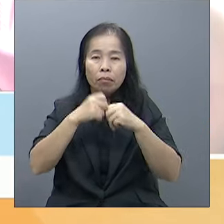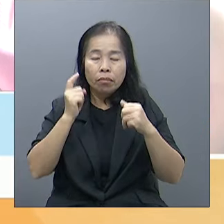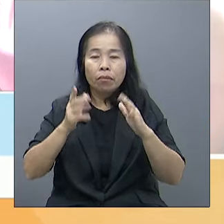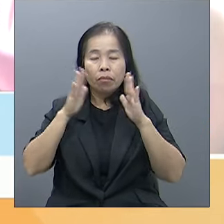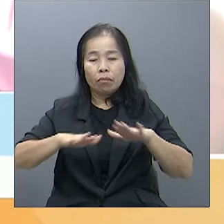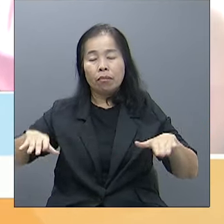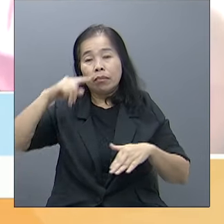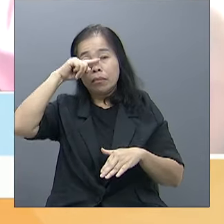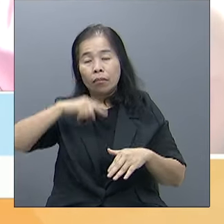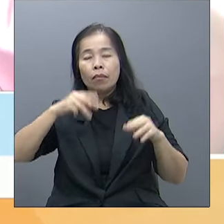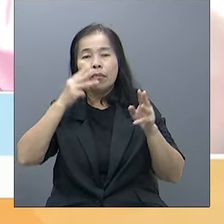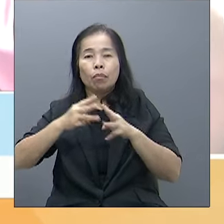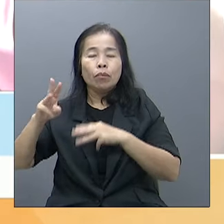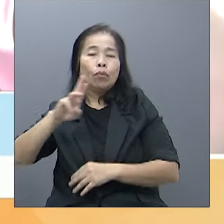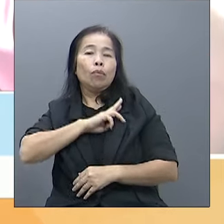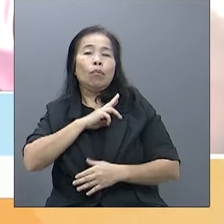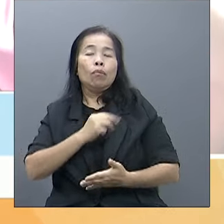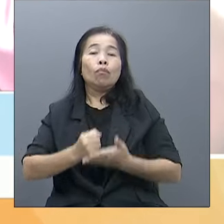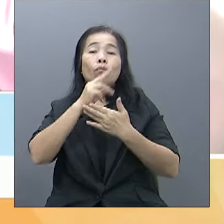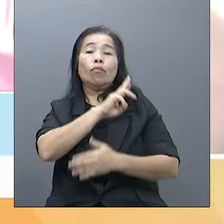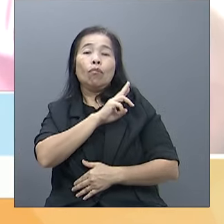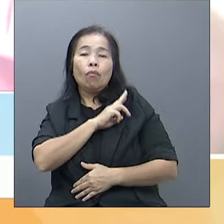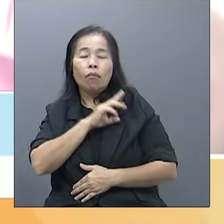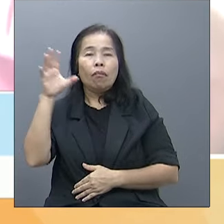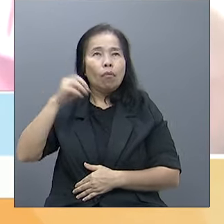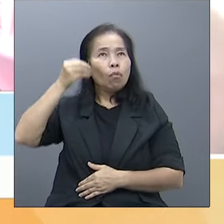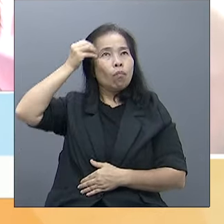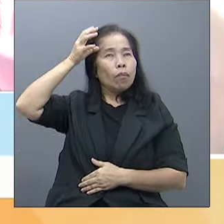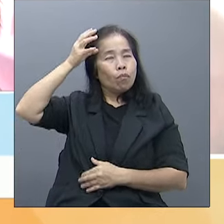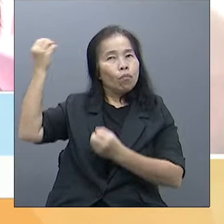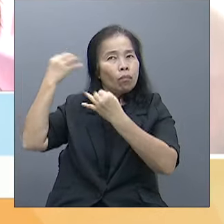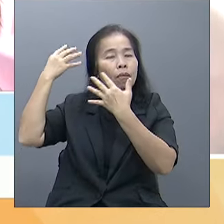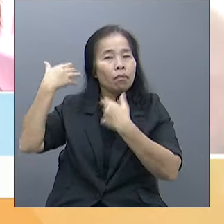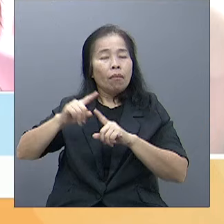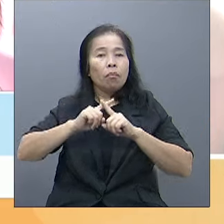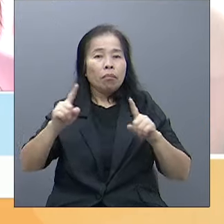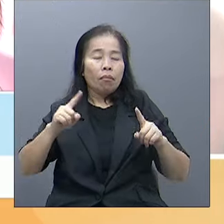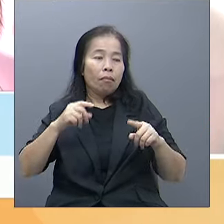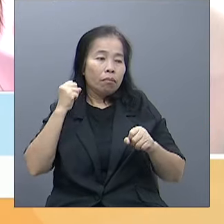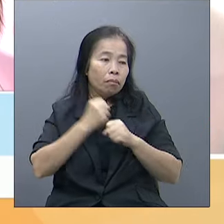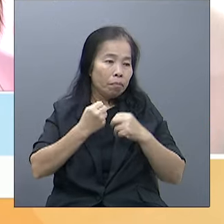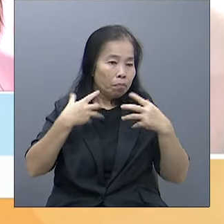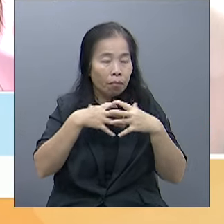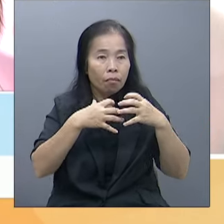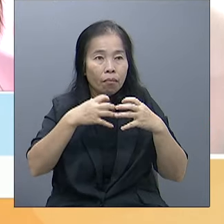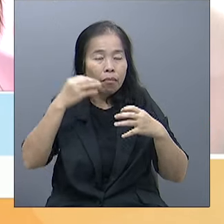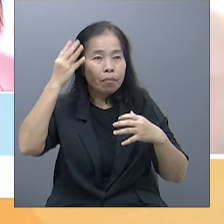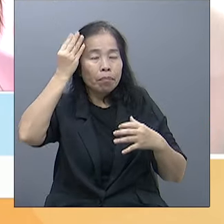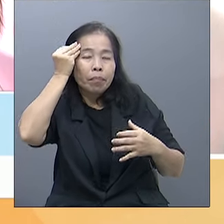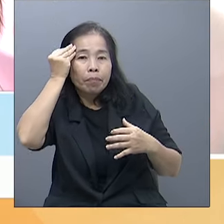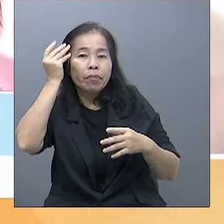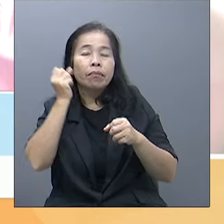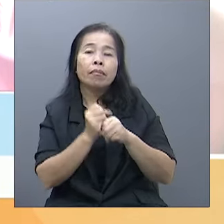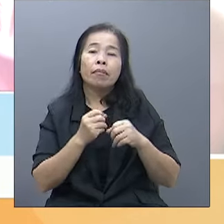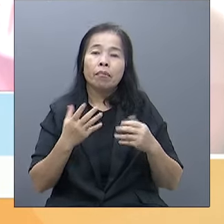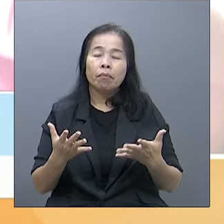เอาตัวรอดหรือวิธีการเอาความรู้ที่เราใช้ไปป้องกันตัวเองหรือช่วยเหลือตัวเองในยามที่วิกฤต